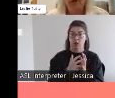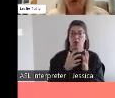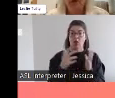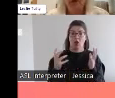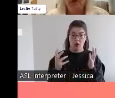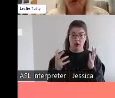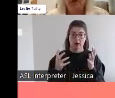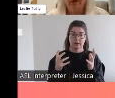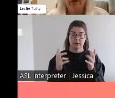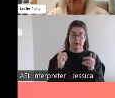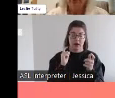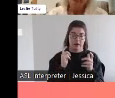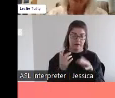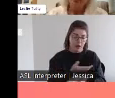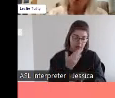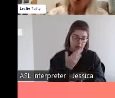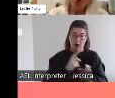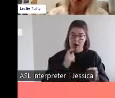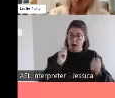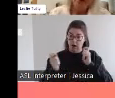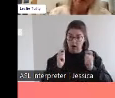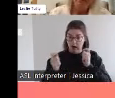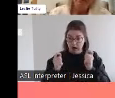Il y a toujours des mises à jour.